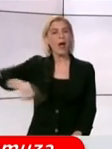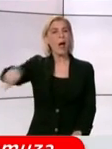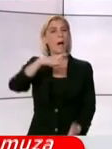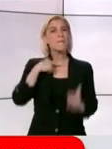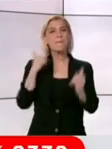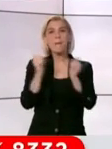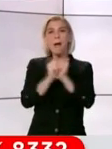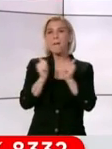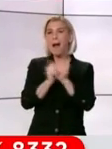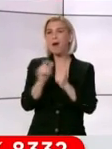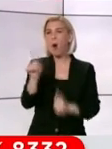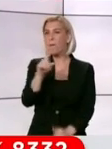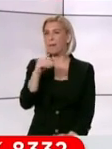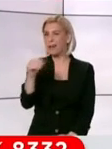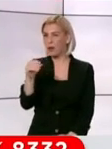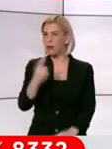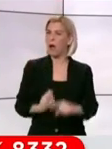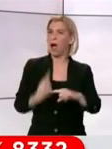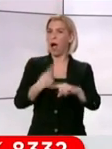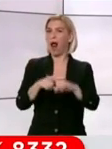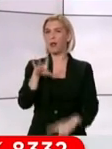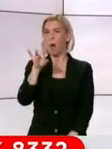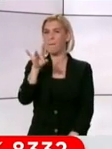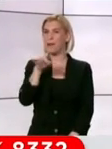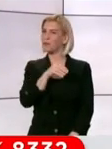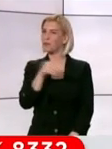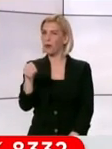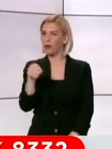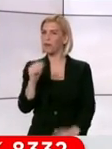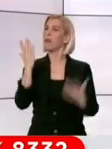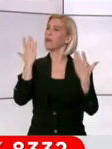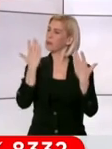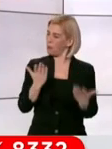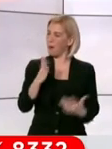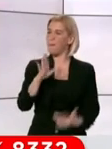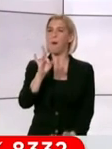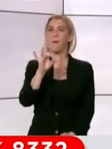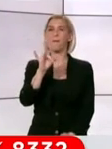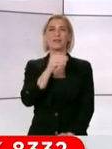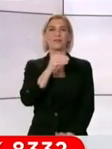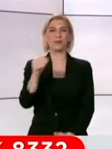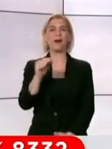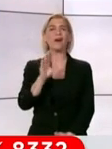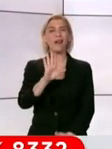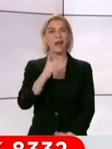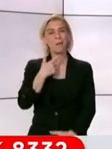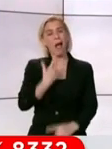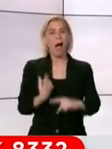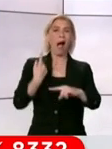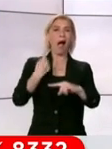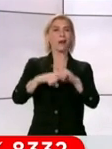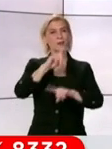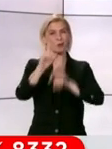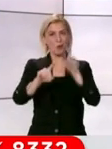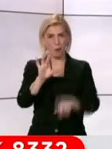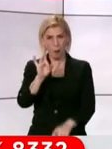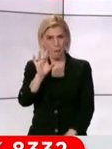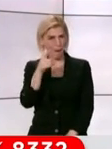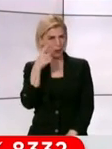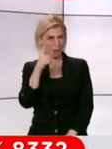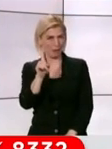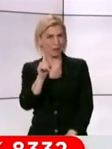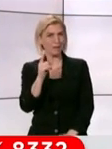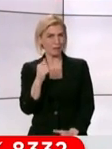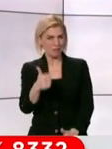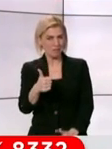milyonu 15 yapmayalım? Yaptı gitti. Peki, o zaman klasik bir soruyu soracağım. Ya Şimdi yardımını yap, 15 yapma. milyona Ya yuvarladığımız Ahmet